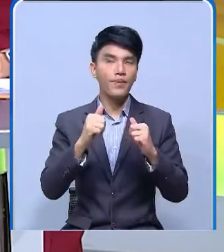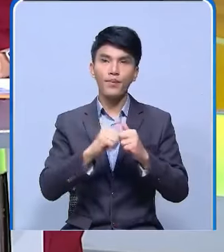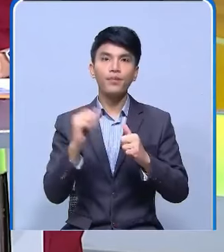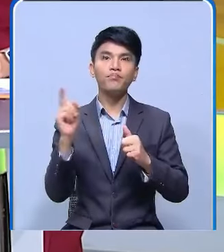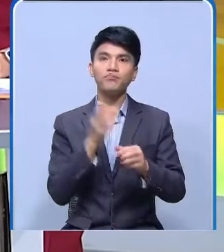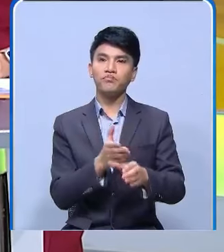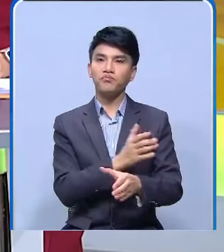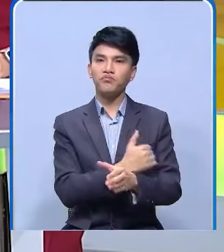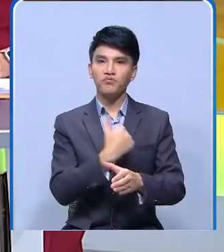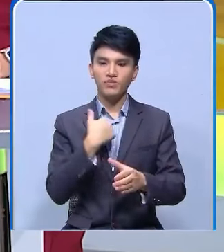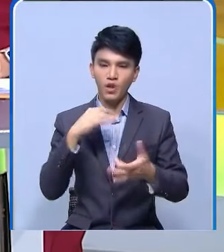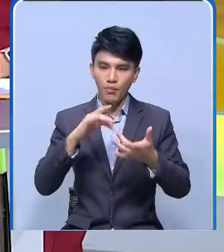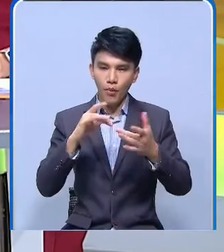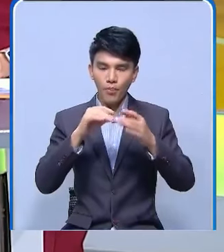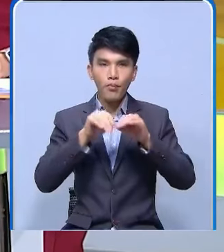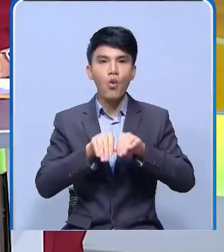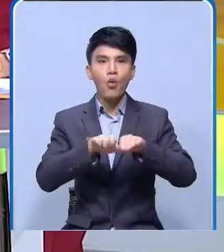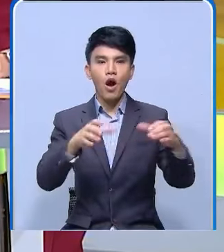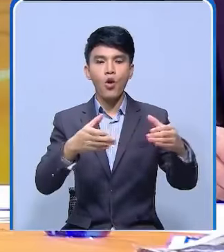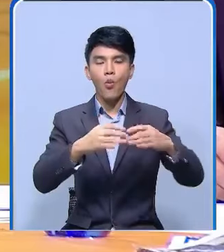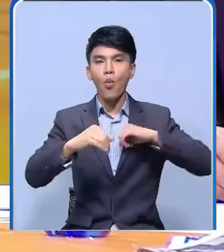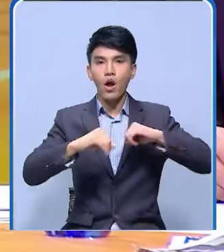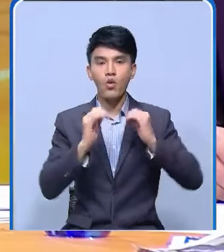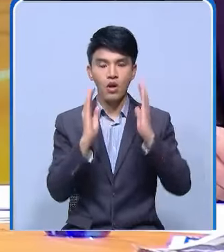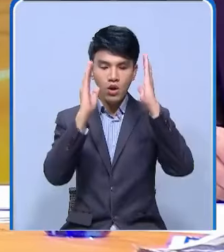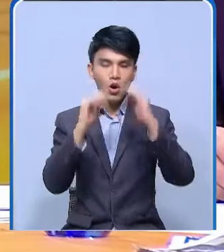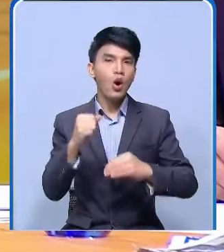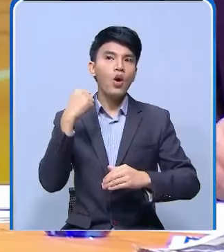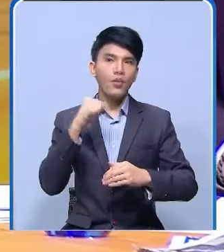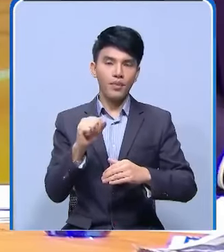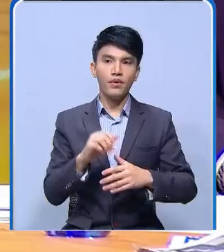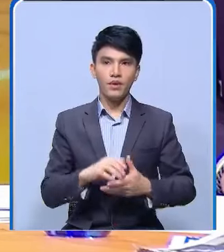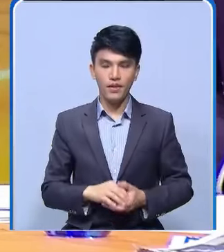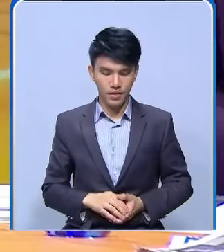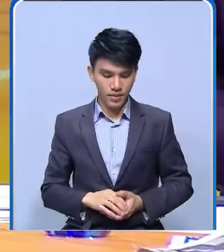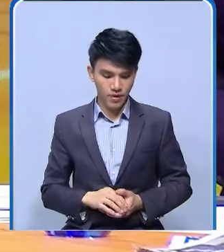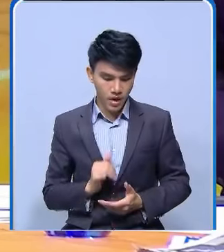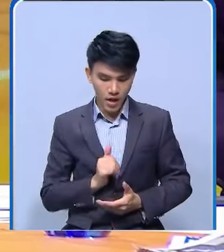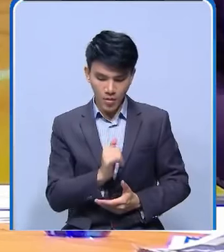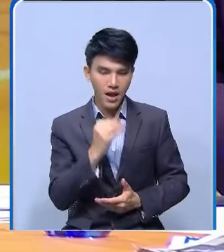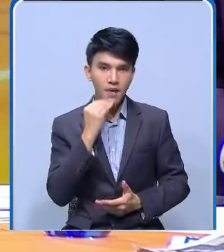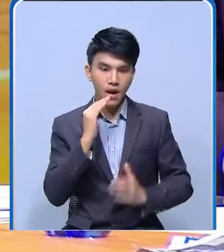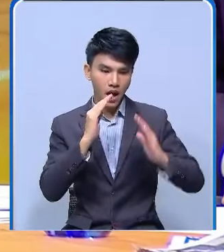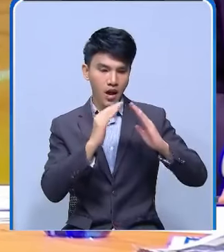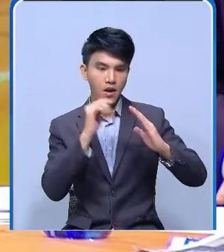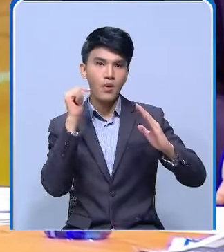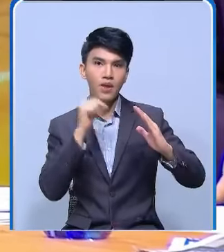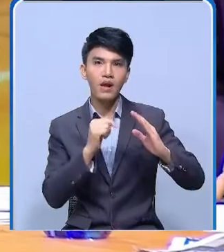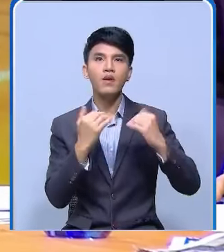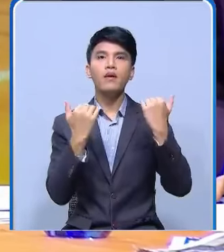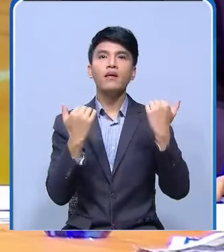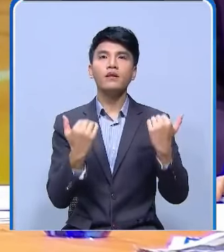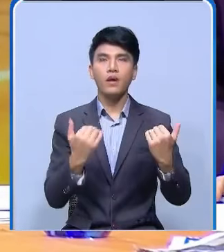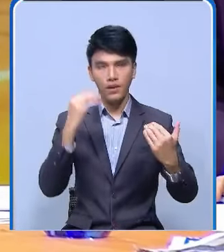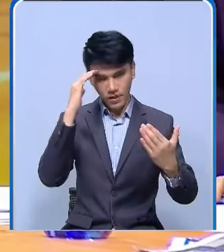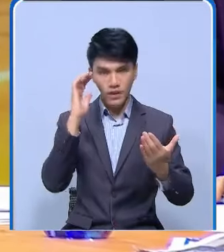ก่อนหน้านี้ก็มีการแชร์กันในโลกออนไลน์ถึงกลุ่มวัยรุ่นนับ10ค่ะที่ถืออาวุธครบมือเข้าไปเลยนะคะบุกไปที่บ้านคู่อริล่าสุดตำ